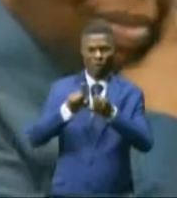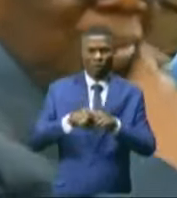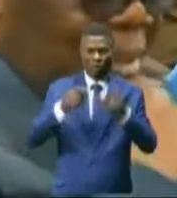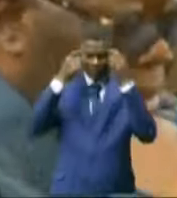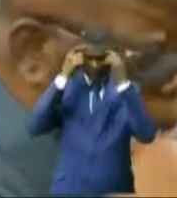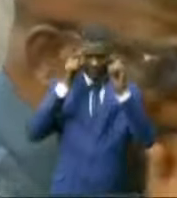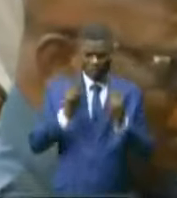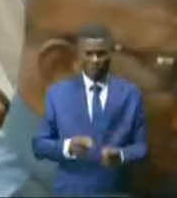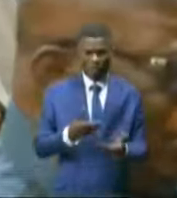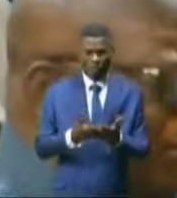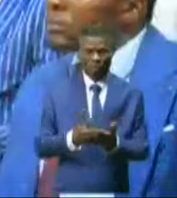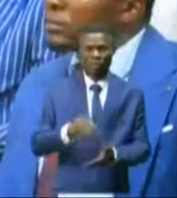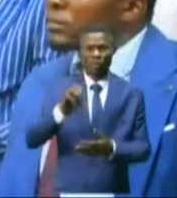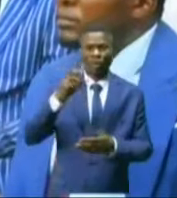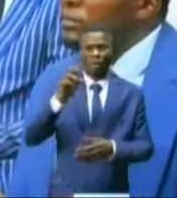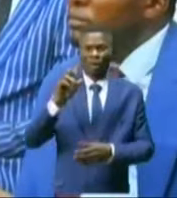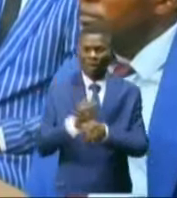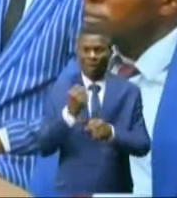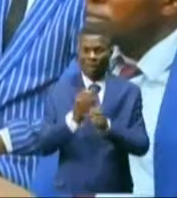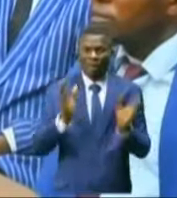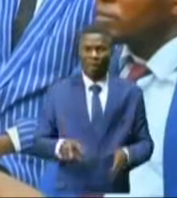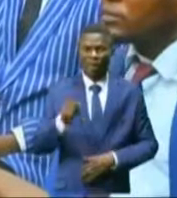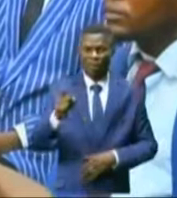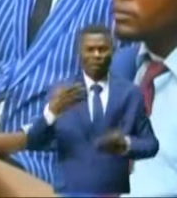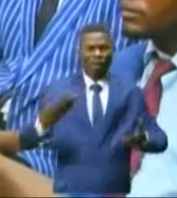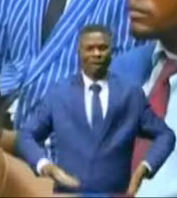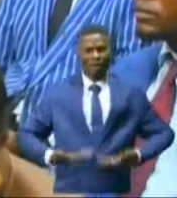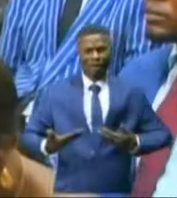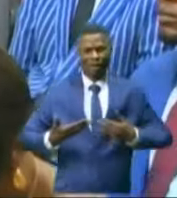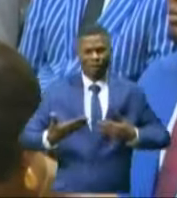décisions. Les huissiers de justice se sont réjouis